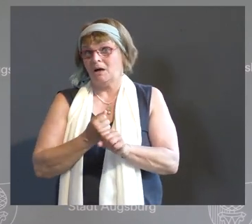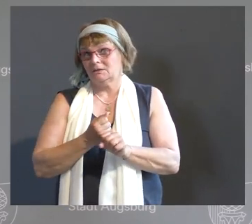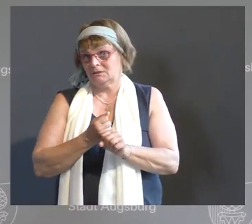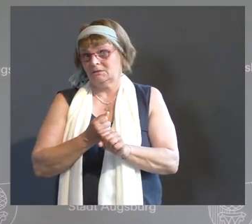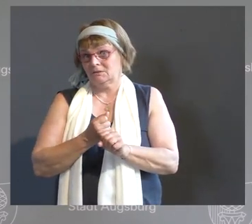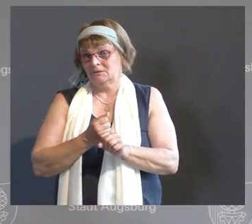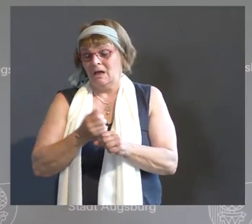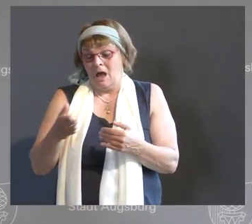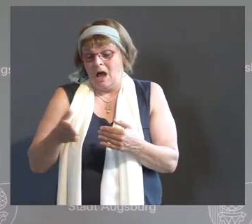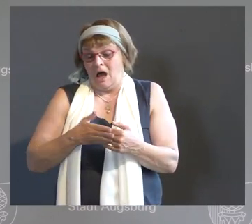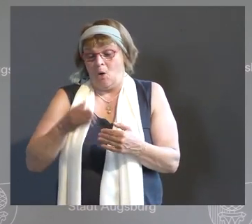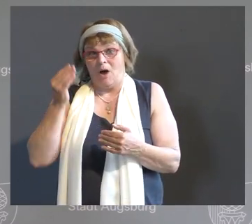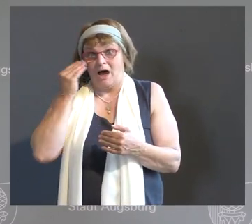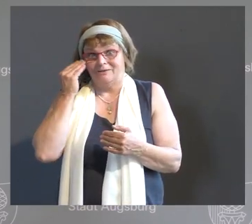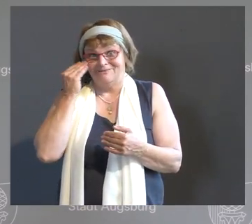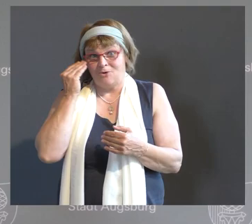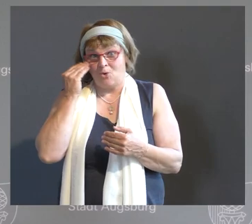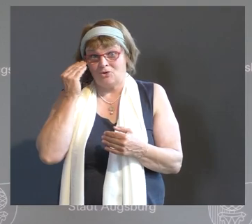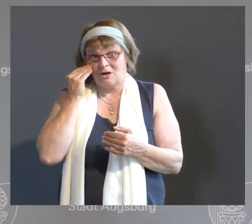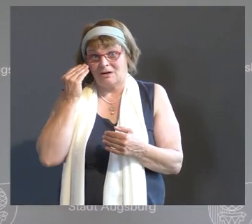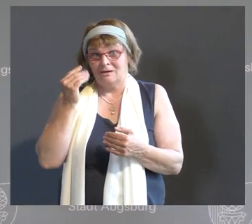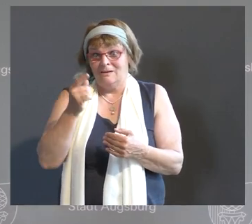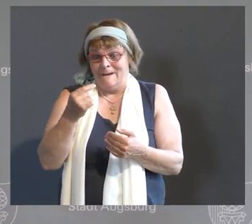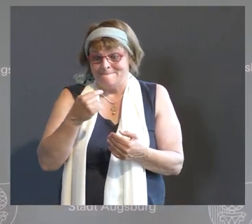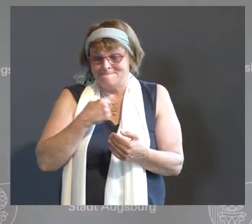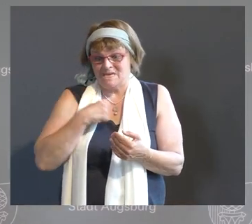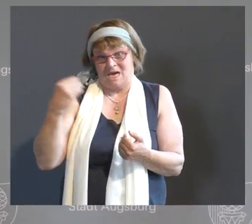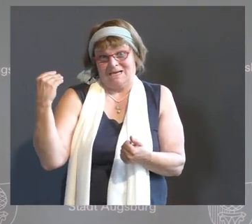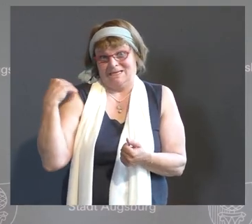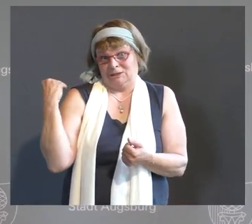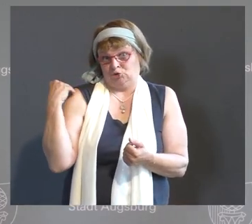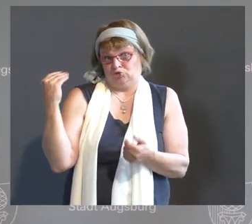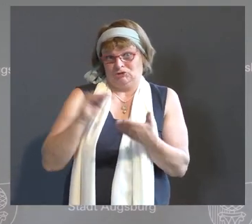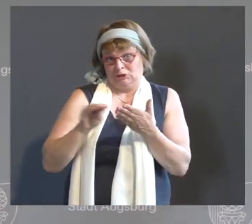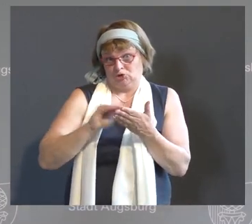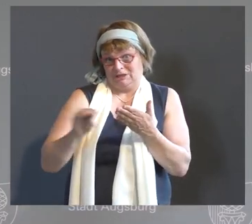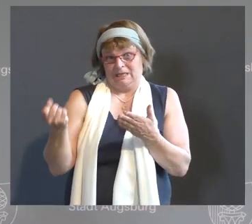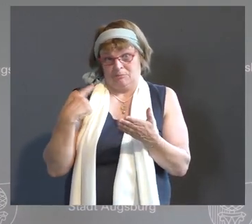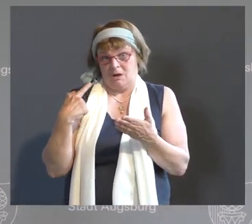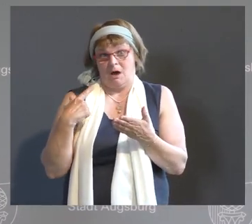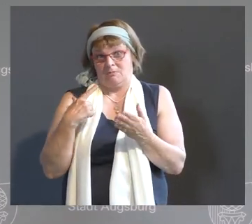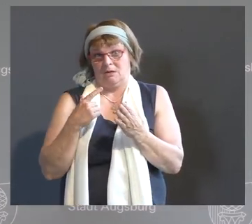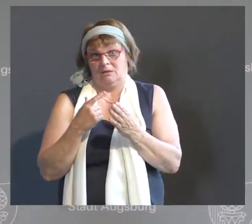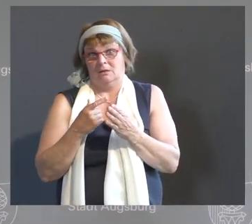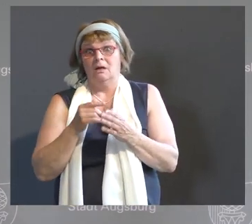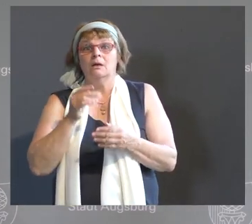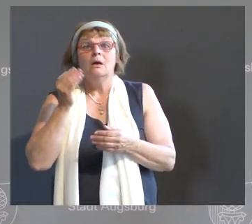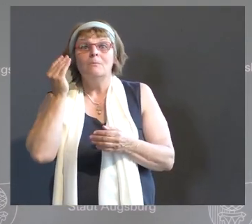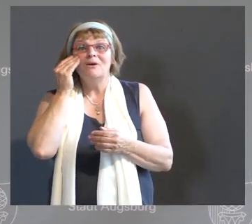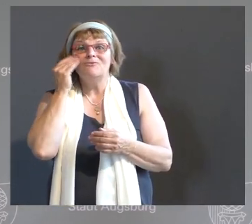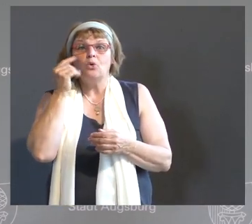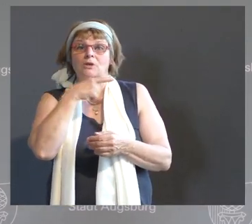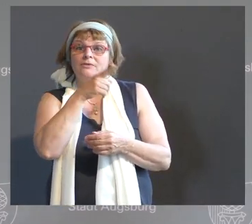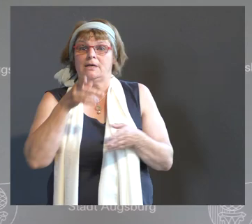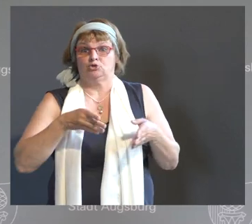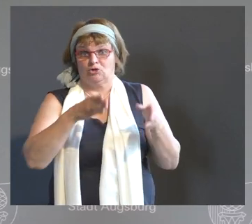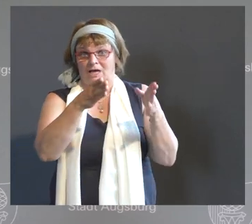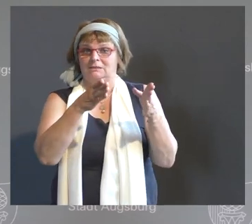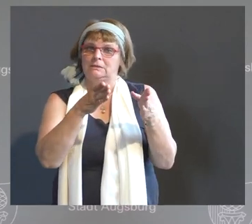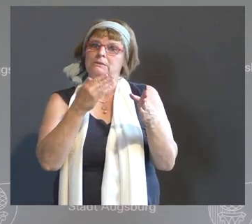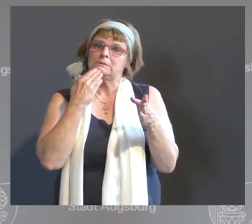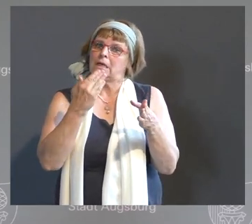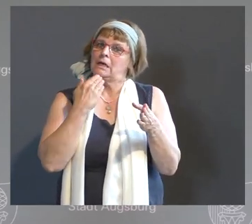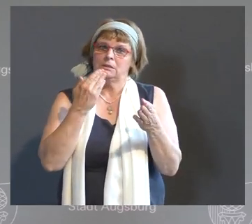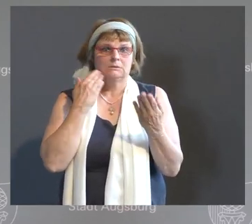Anwohner schon angeschrieben, die auch ausdrücklich das begrüßen und sagen, ja, bitte begrenzen Sie das und das werden wir tun.